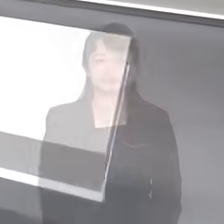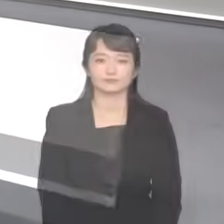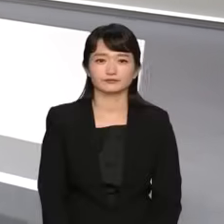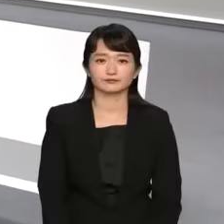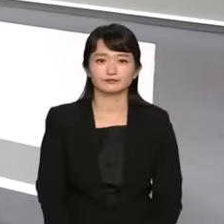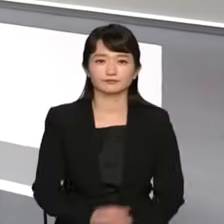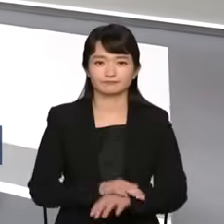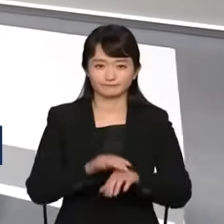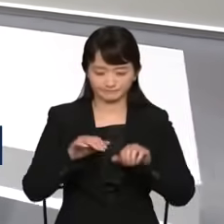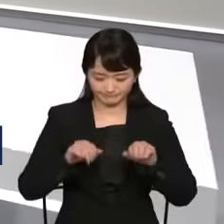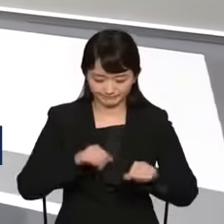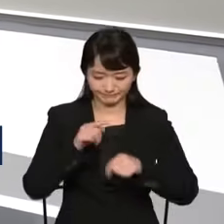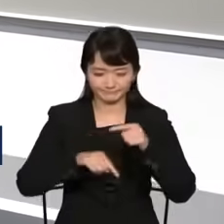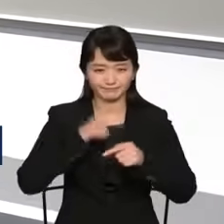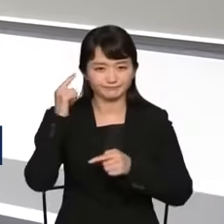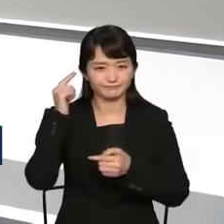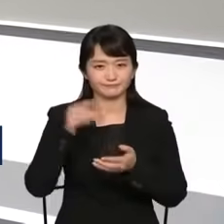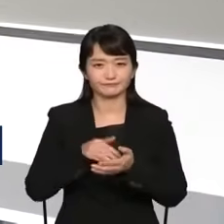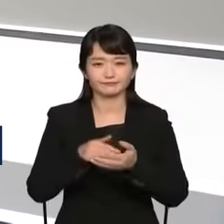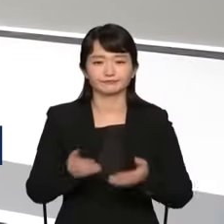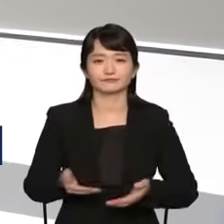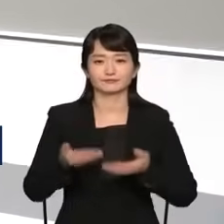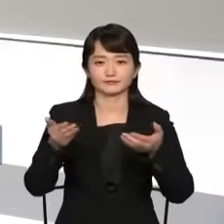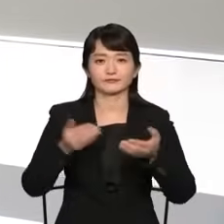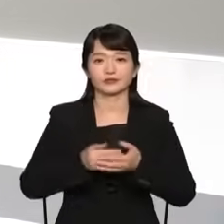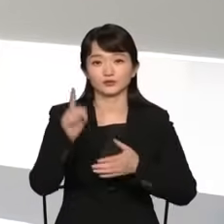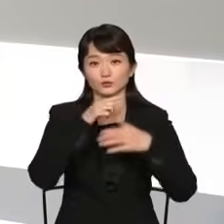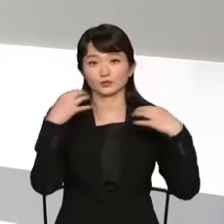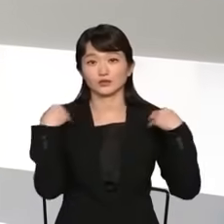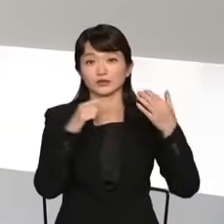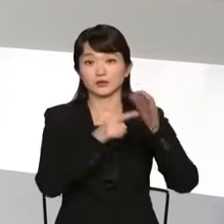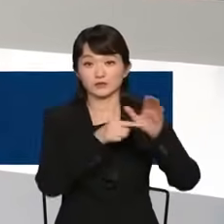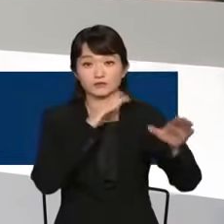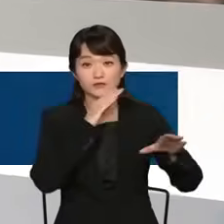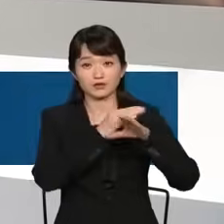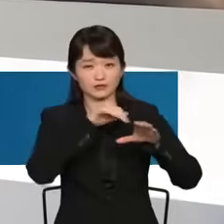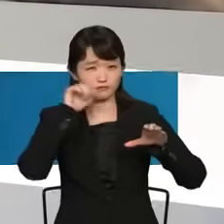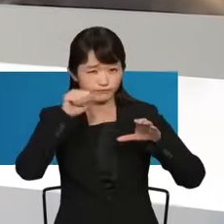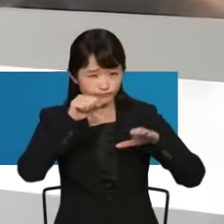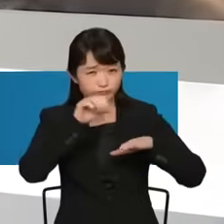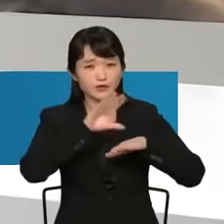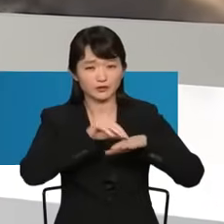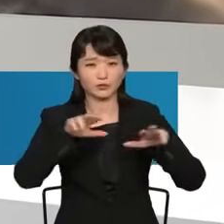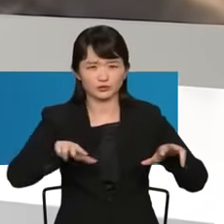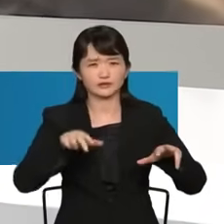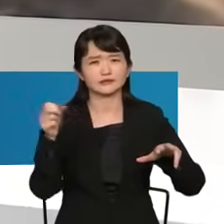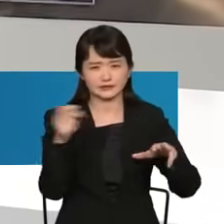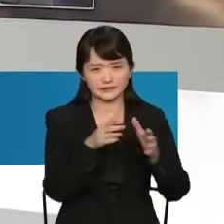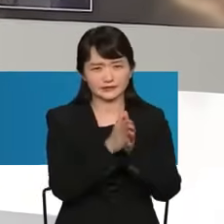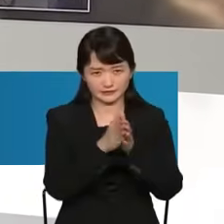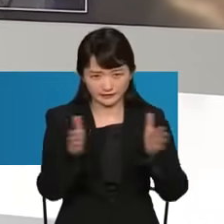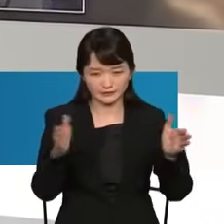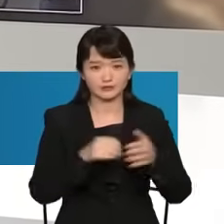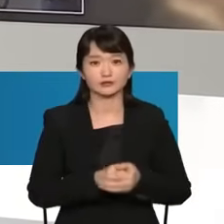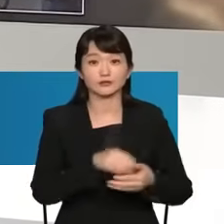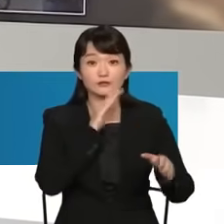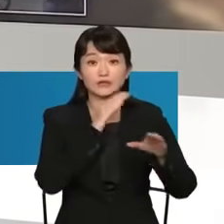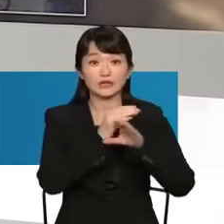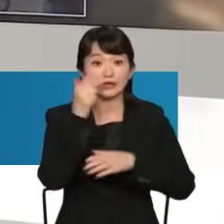뉴스룸을 시작하겠습니다. 정부가 대북 확성기 방송을 오늘 안에 다시 시작하기로 했습니다. 북한이 일주일 만에